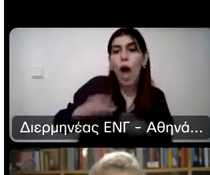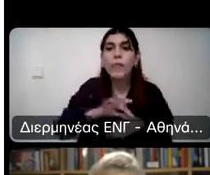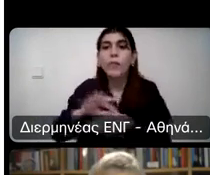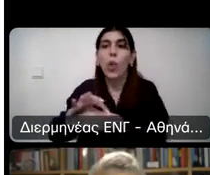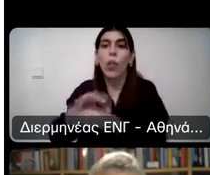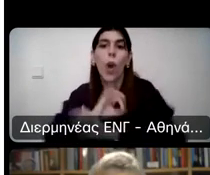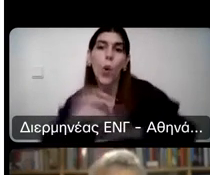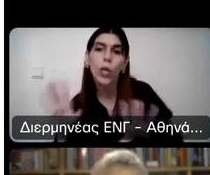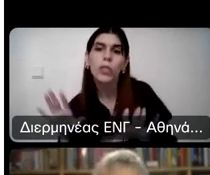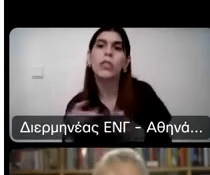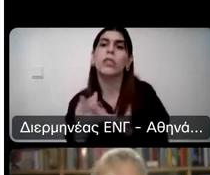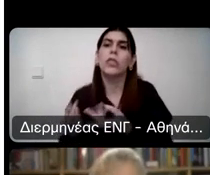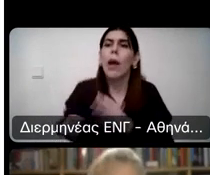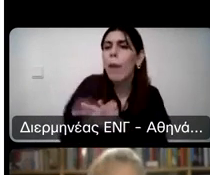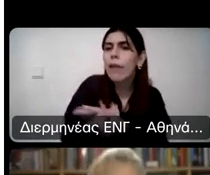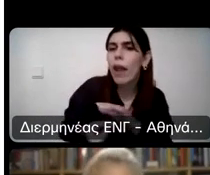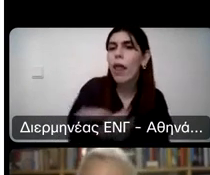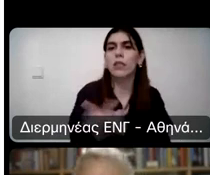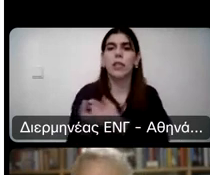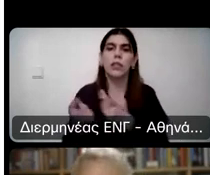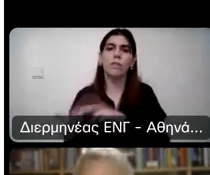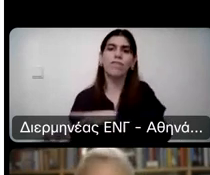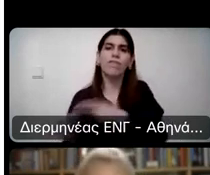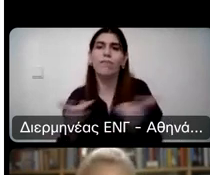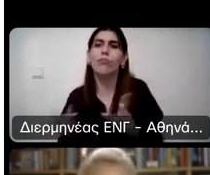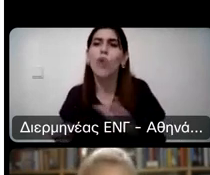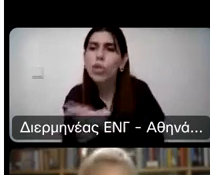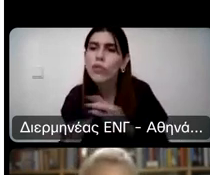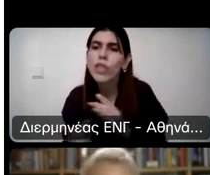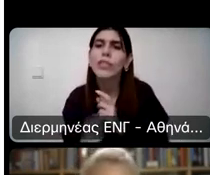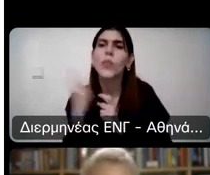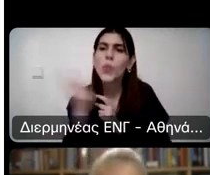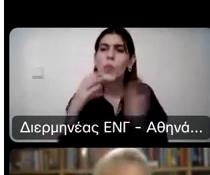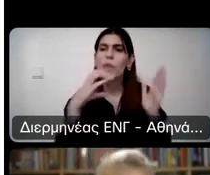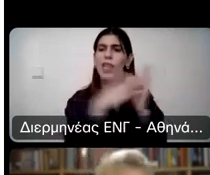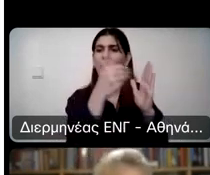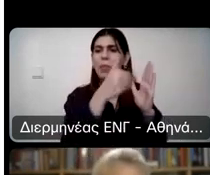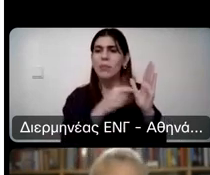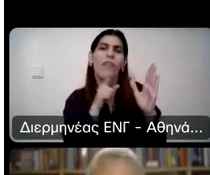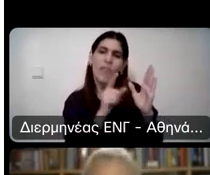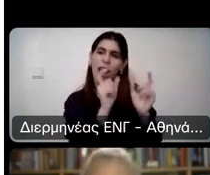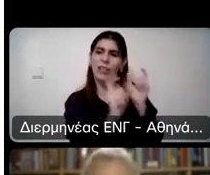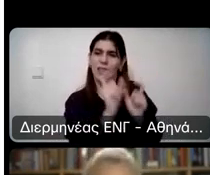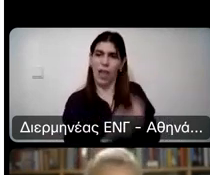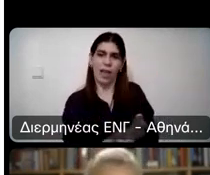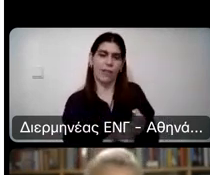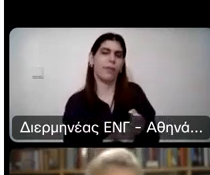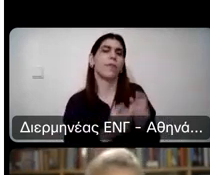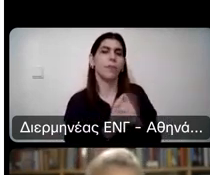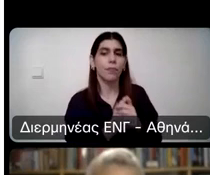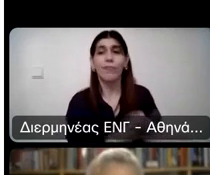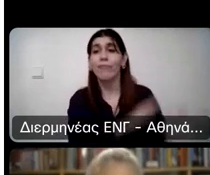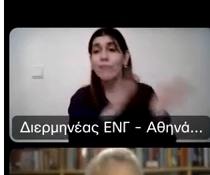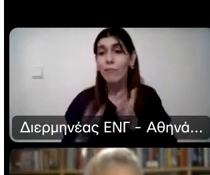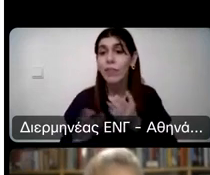είναι διαδικτυακές και μπορούν να ομαδοποιηθούν σε τρεις τομείς της δημόσιας σφαίρας, δραστηριότητες φορέων που προωθούν μεταναστευτικά